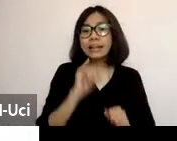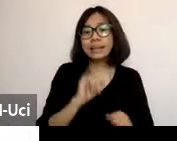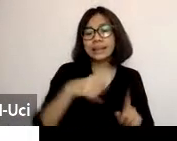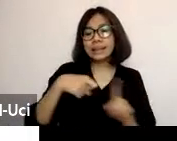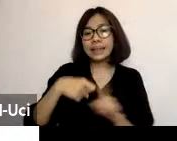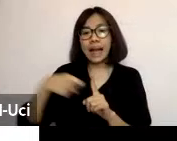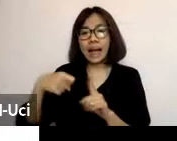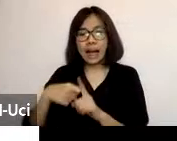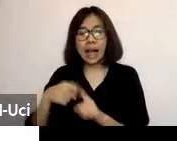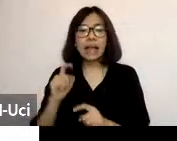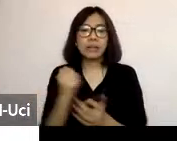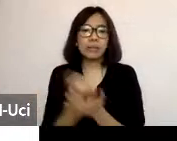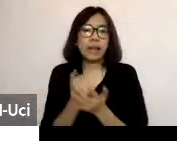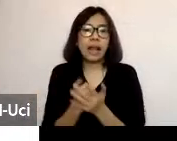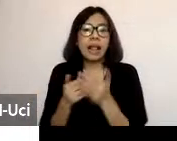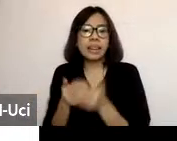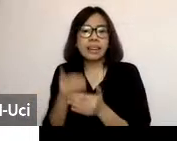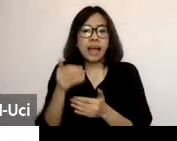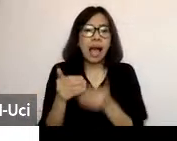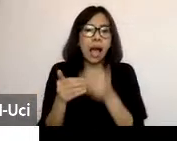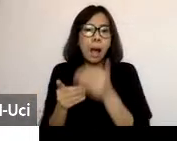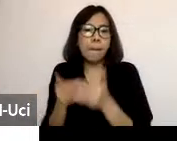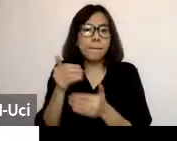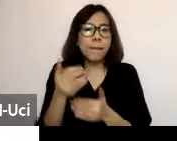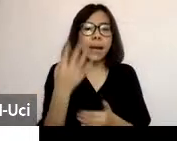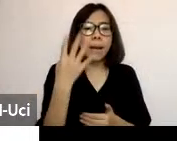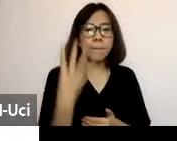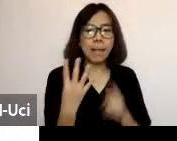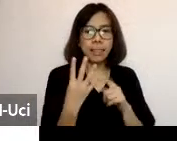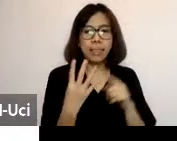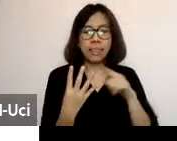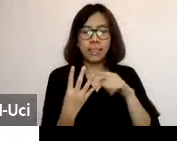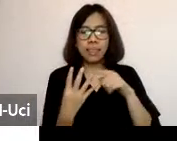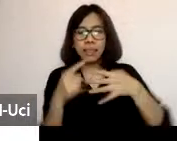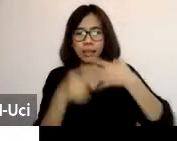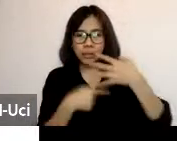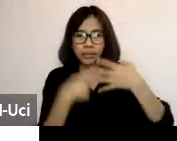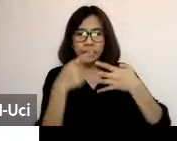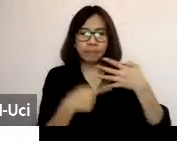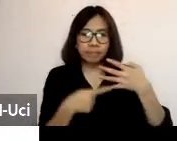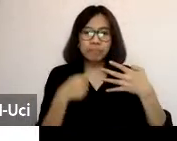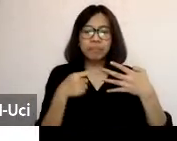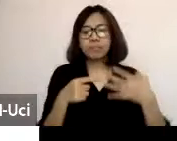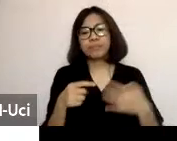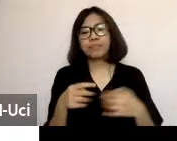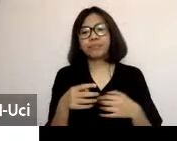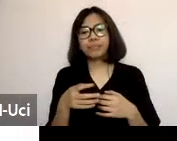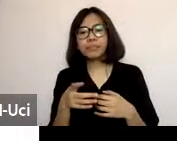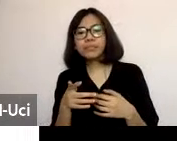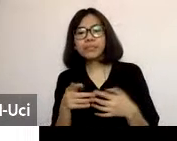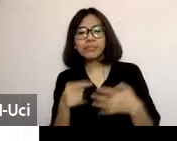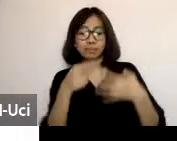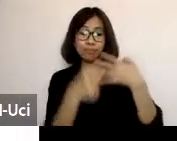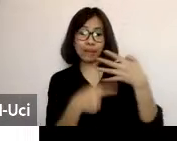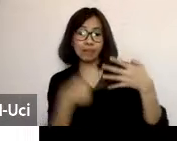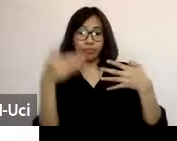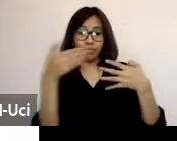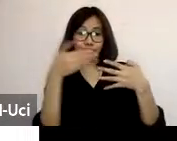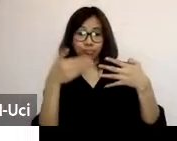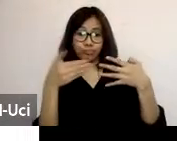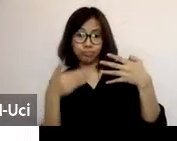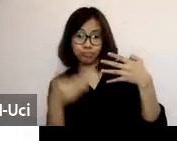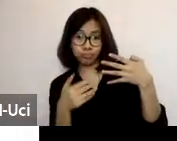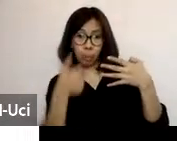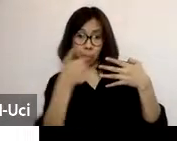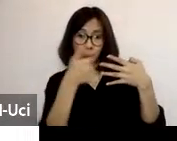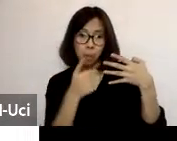rasul saksi selamatkan saksi dan masa-masa jujur ini menjadi Pak sarat Bagaimana qualified dari pipa Capital